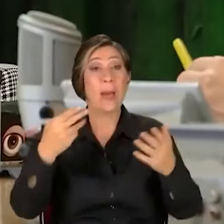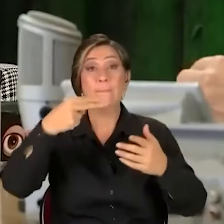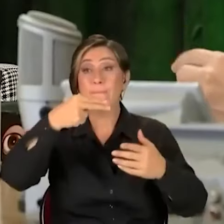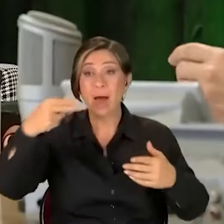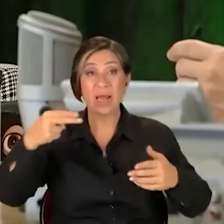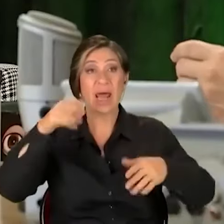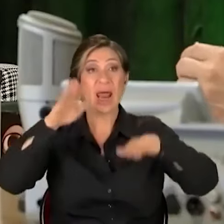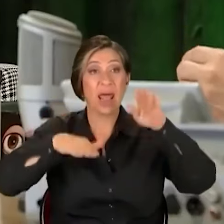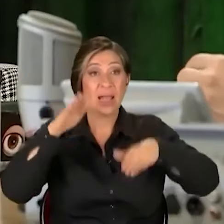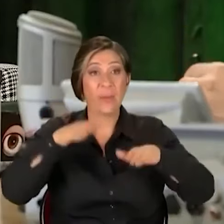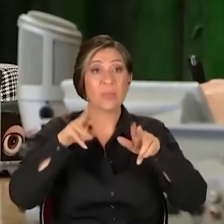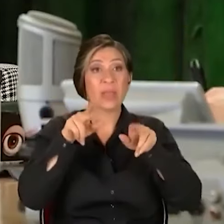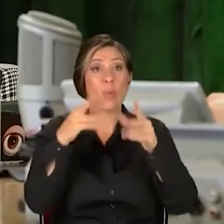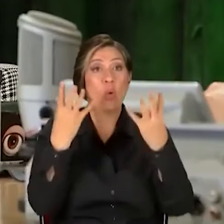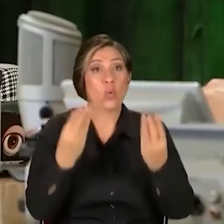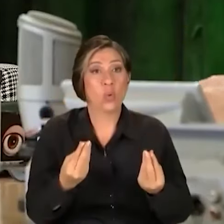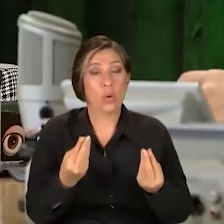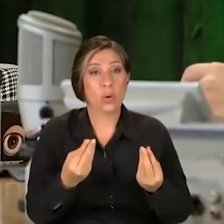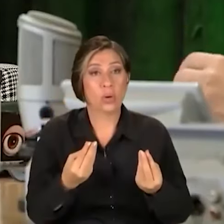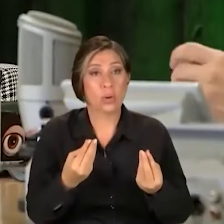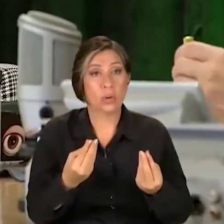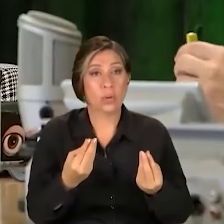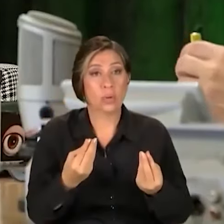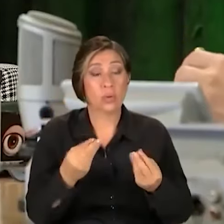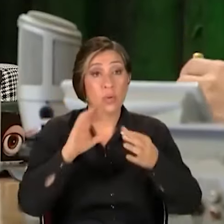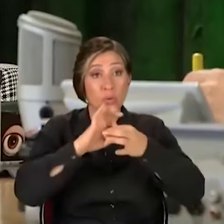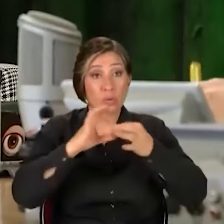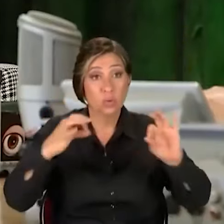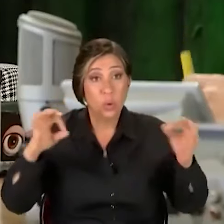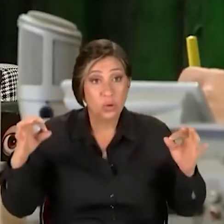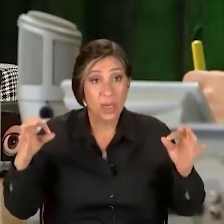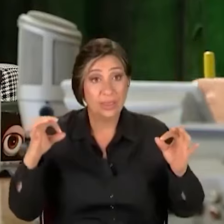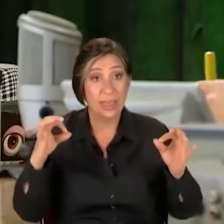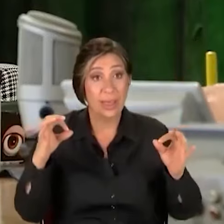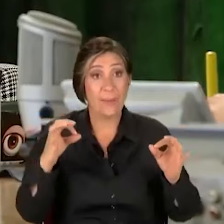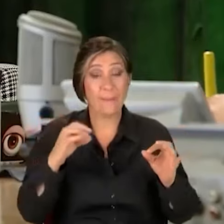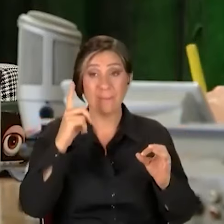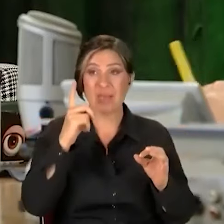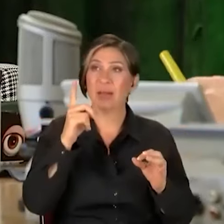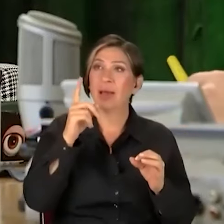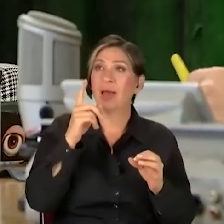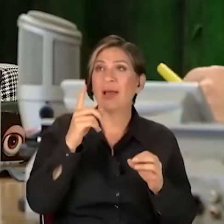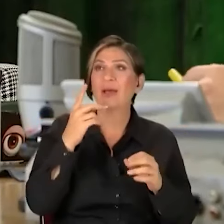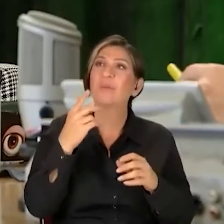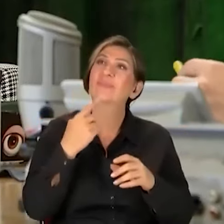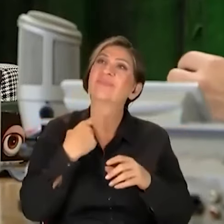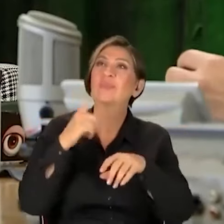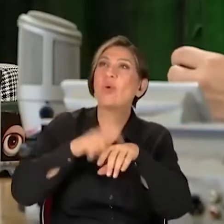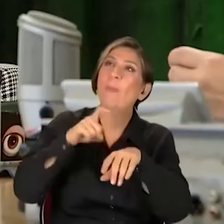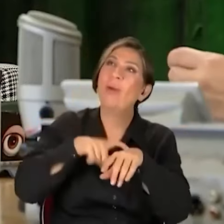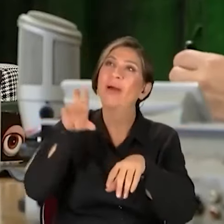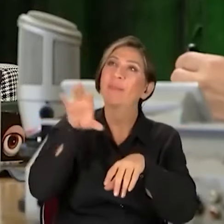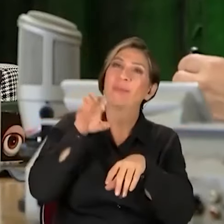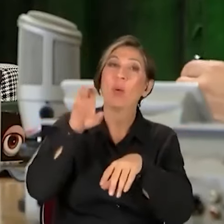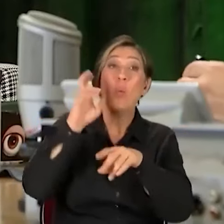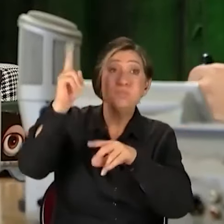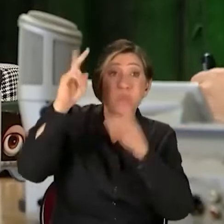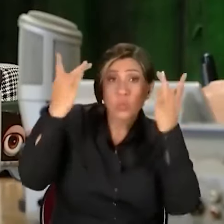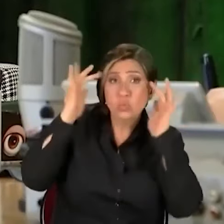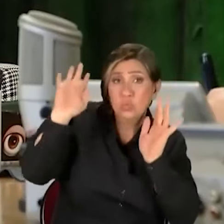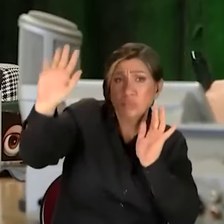markaların reklam paneli gibi oluyor? Sözlerde de yani bir özentilik seziyorum. Ya o ülkenin